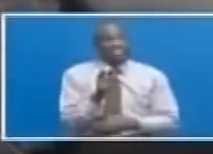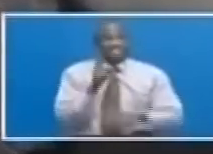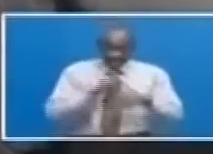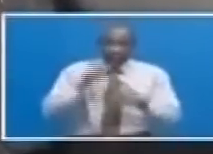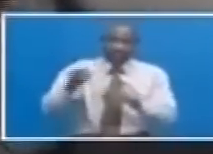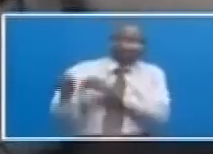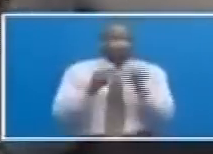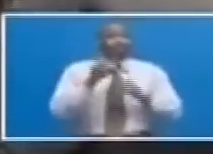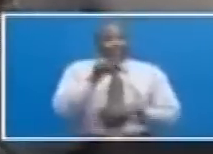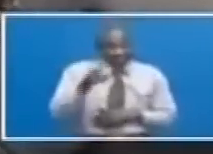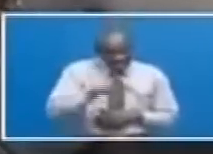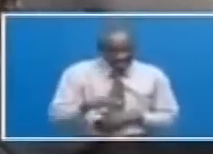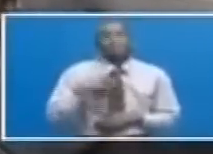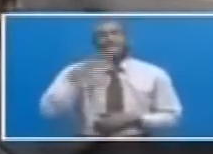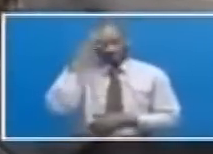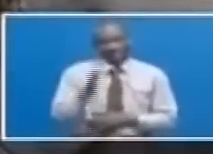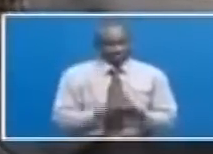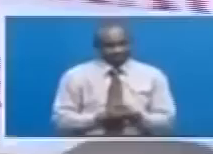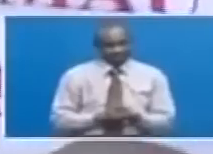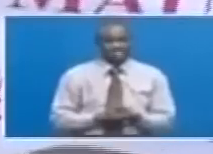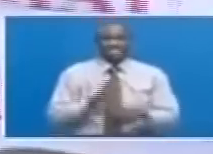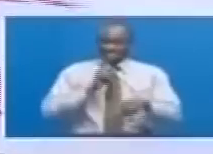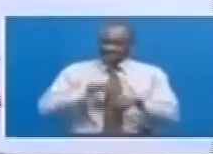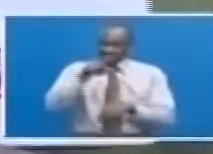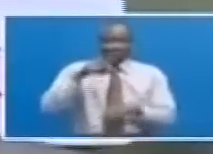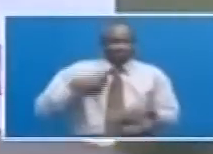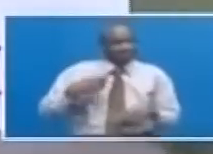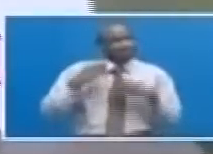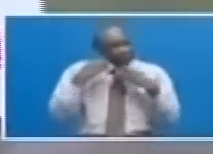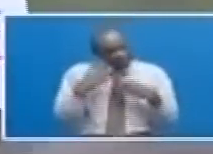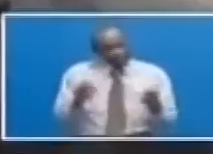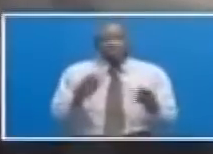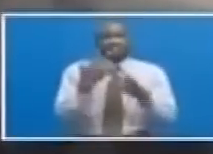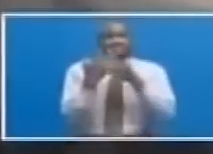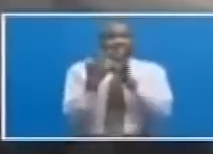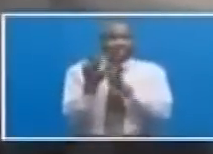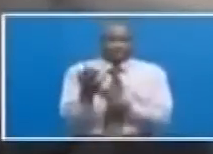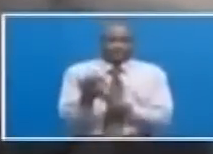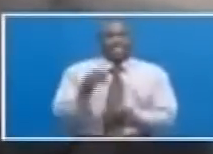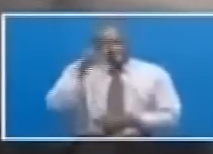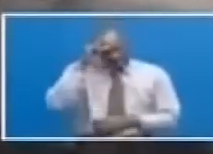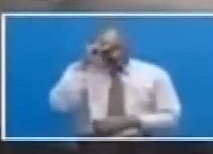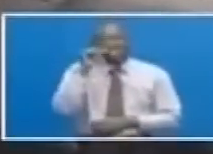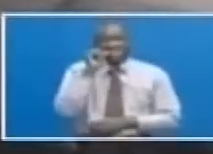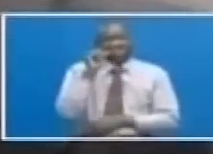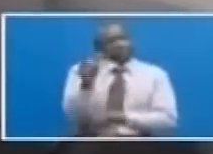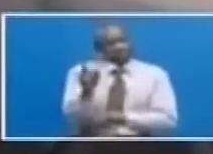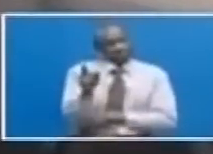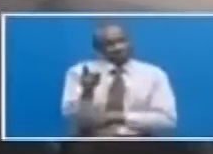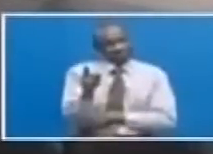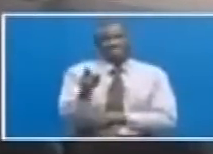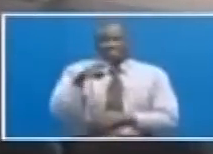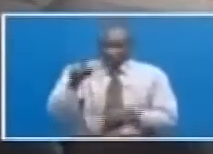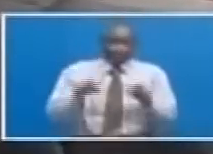kutoka hapa nilikuwa najua. Katika soko moko hilo alipoteza baadhi ya vidole vyake. Serikali ya Uingereza hata